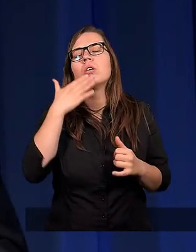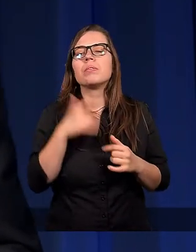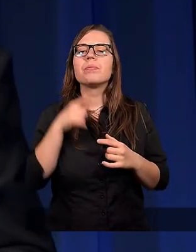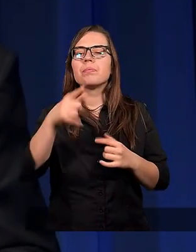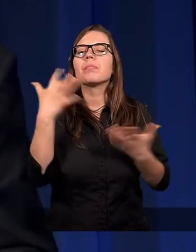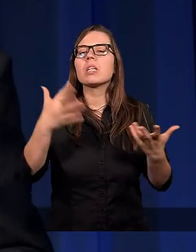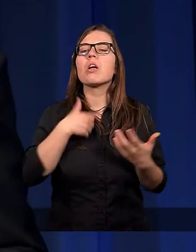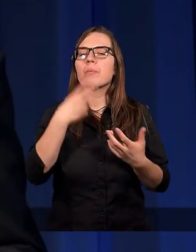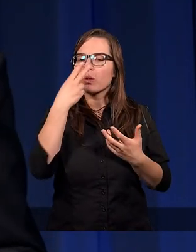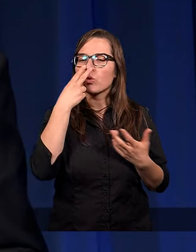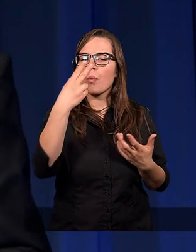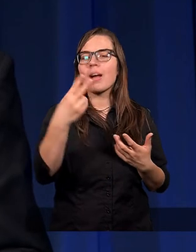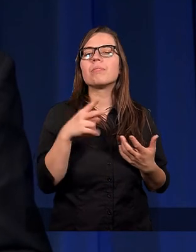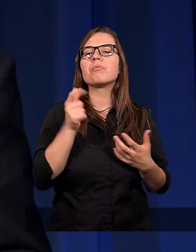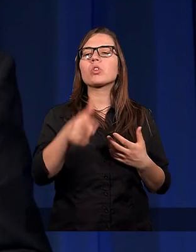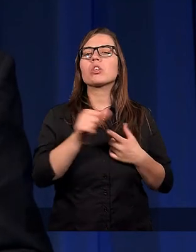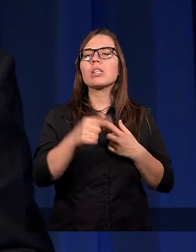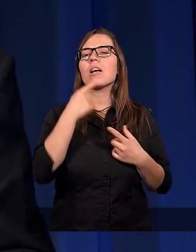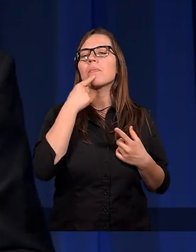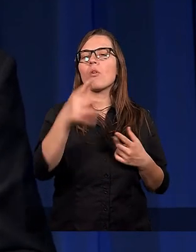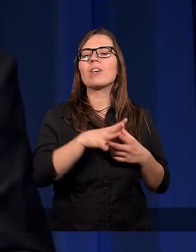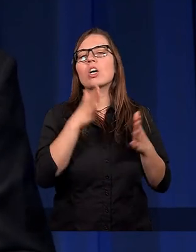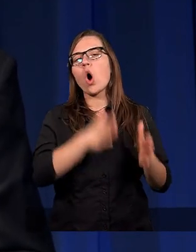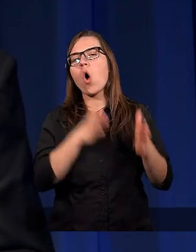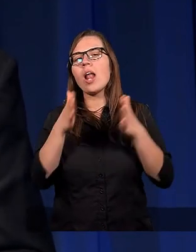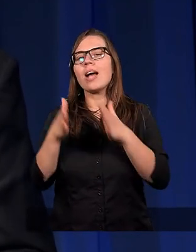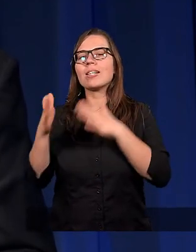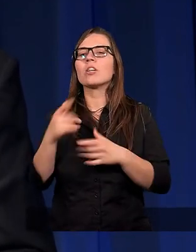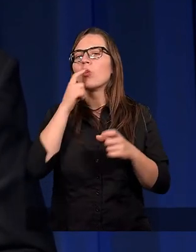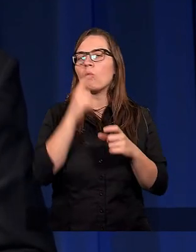Ale chciałbym, żebyśmy zobaczyli, co jest powiedziane w kolejnych słowach.